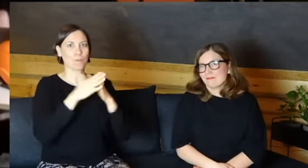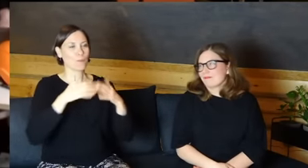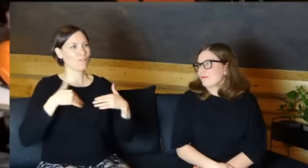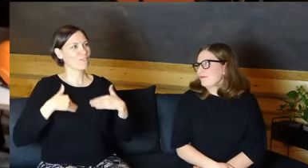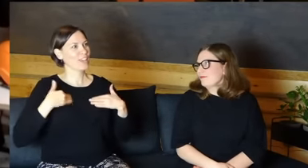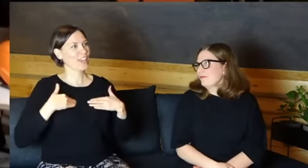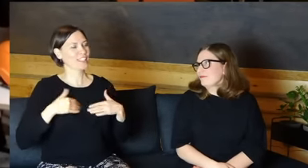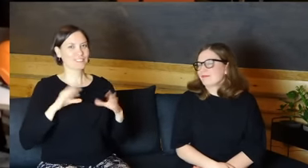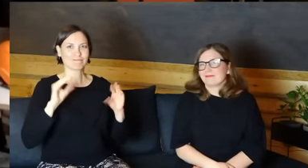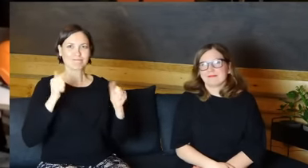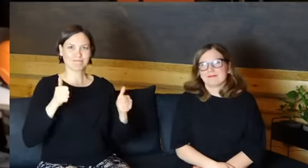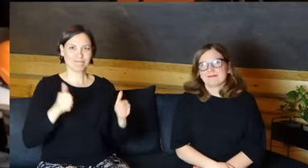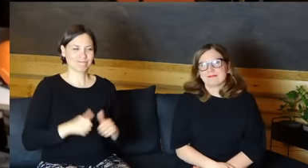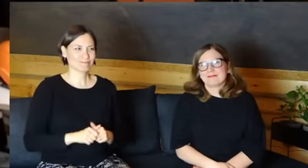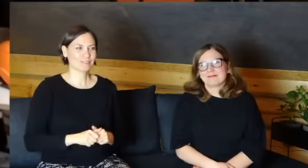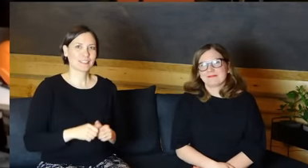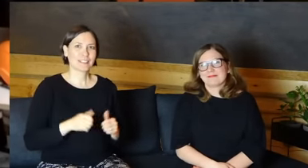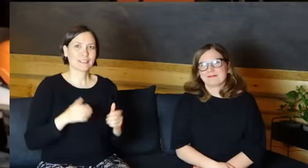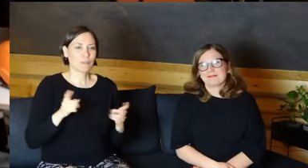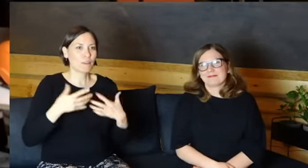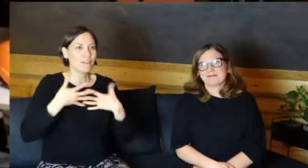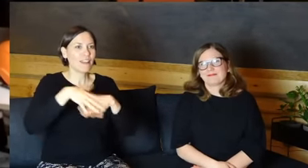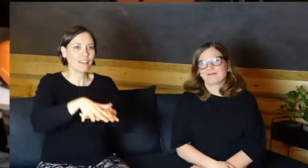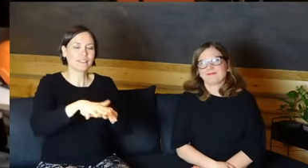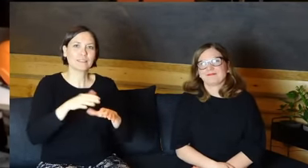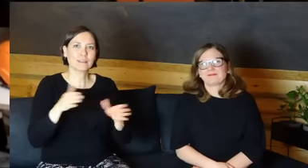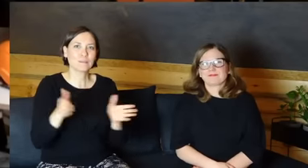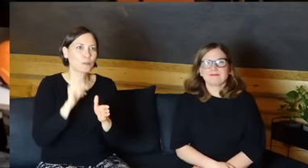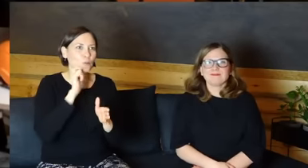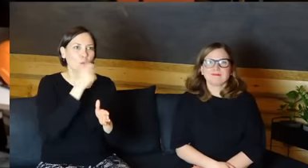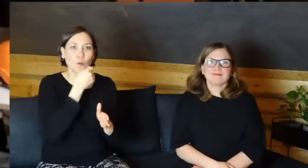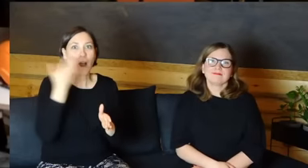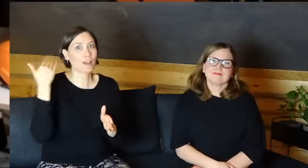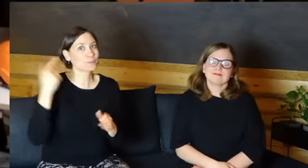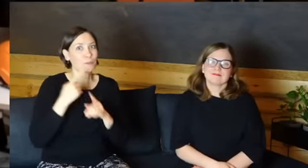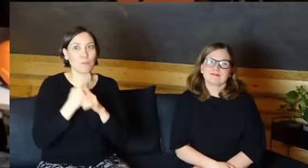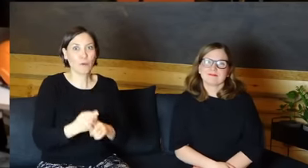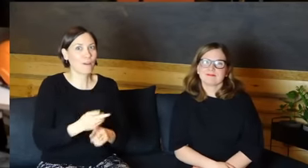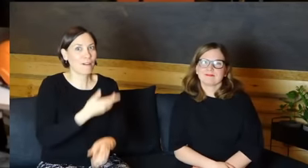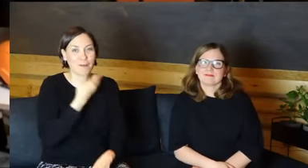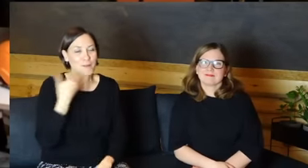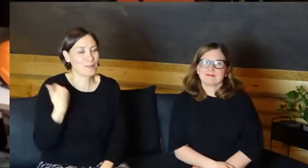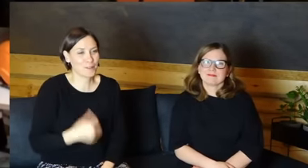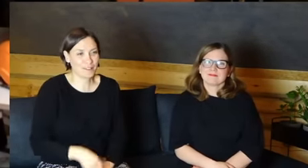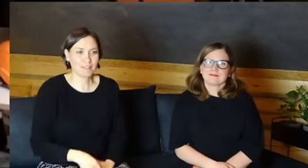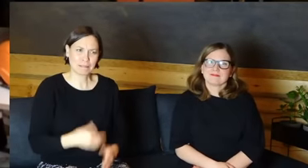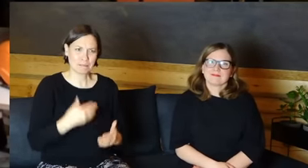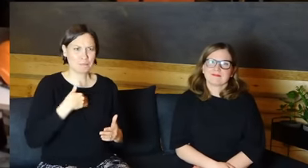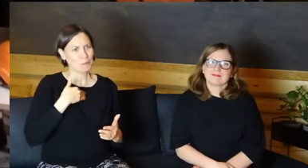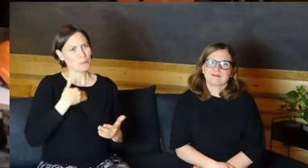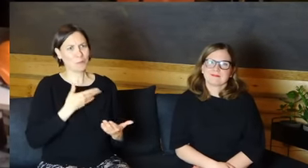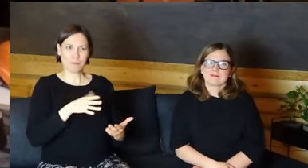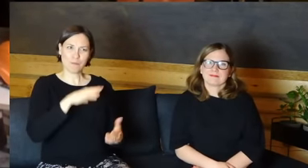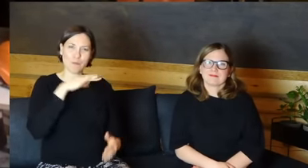tämmöisessä virtuaalipikkujoulussa oltu ennen mukana, mutta tämähän vaikuttaa oikein hyvältä. Ja